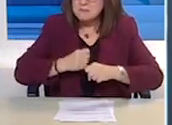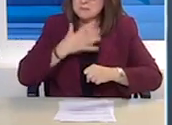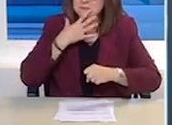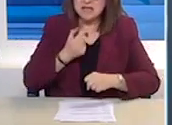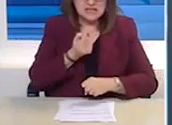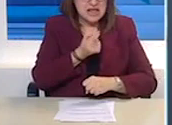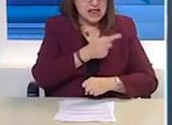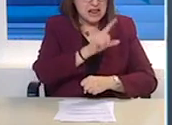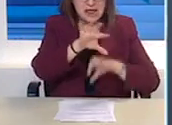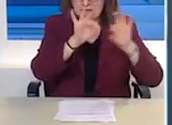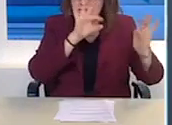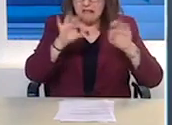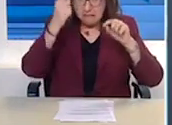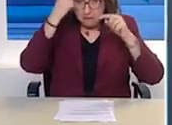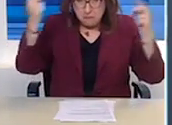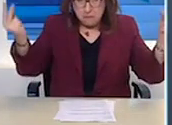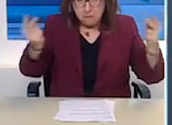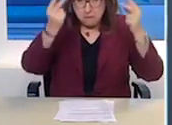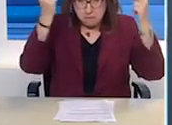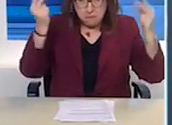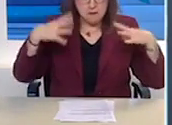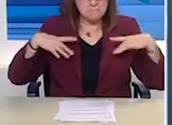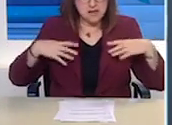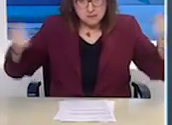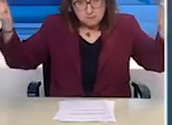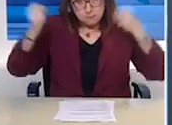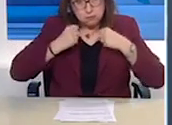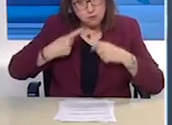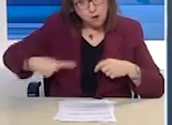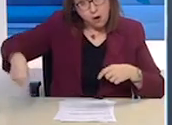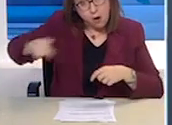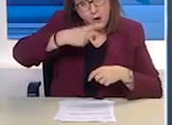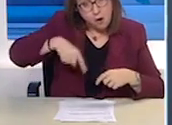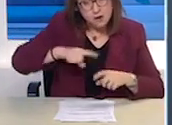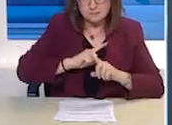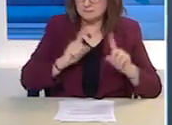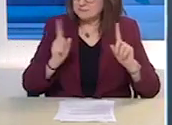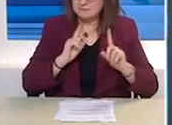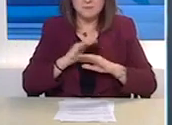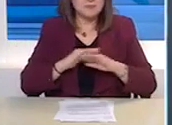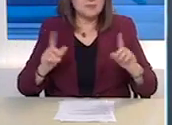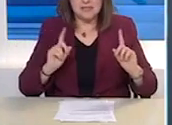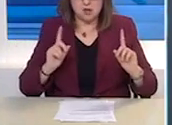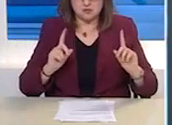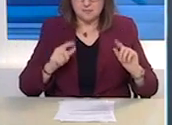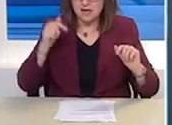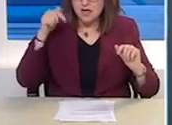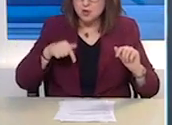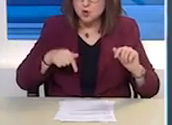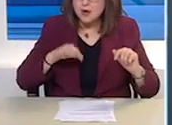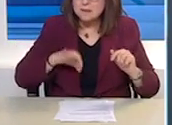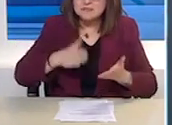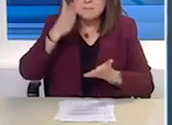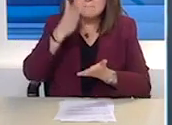ακόμα. Είμαστε στο τέλος της αρχής, θα υπάρξει και η μέση και θα υπάρξει και η αρχή του τέλους. Και